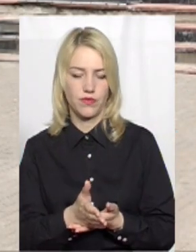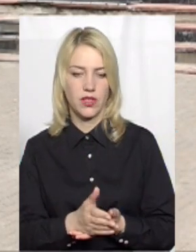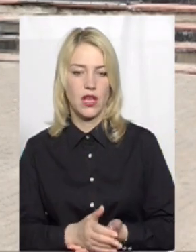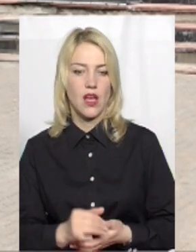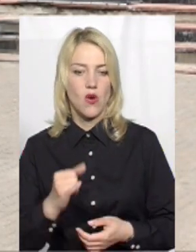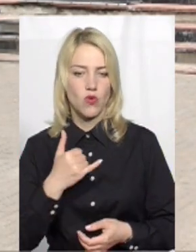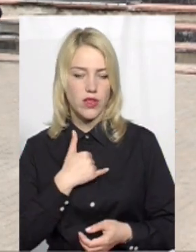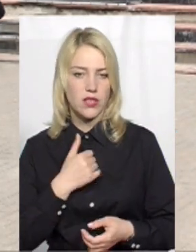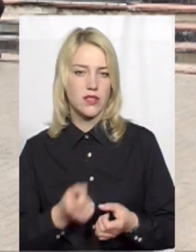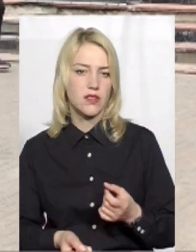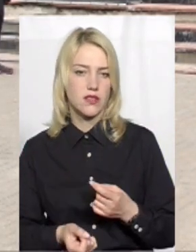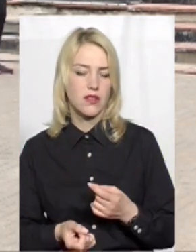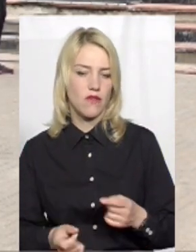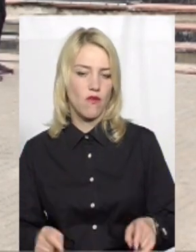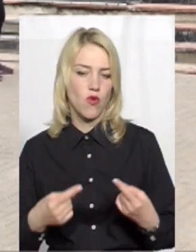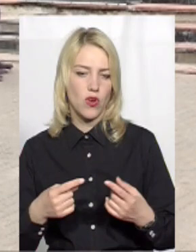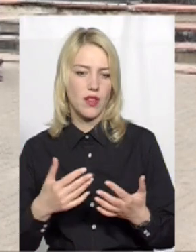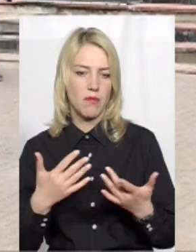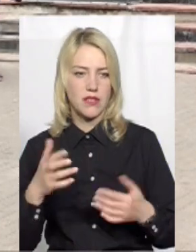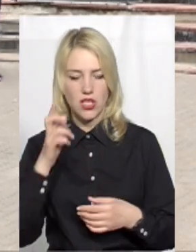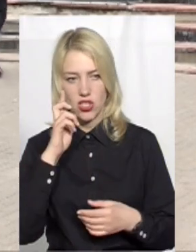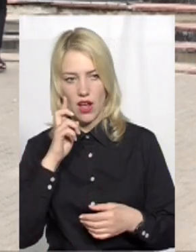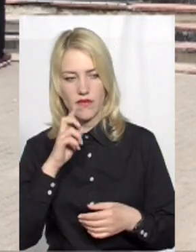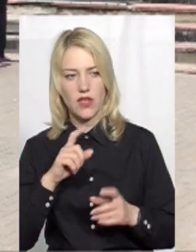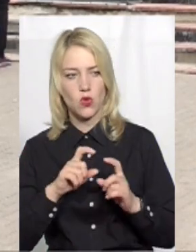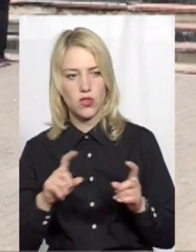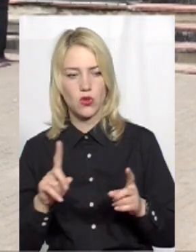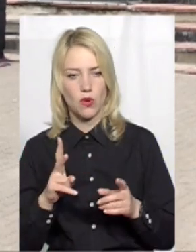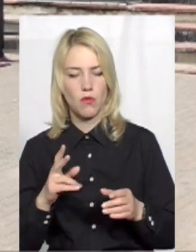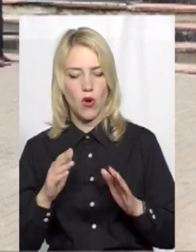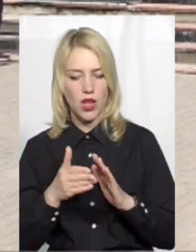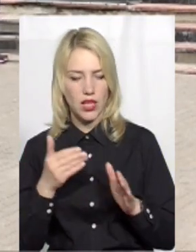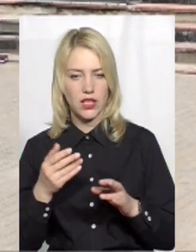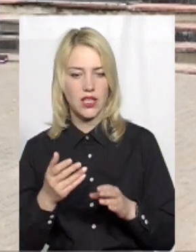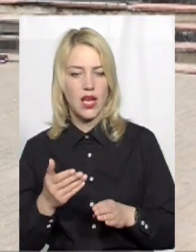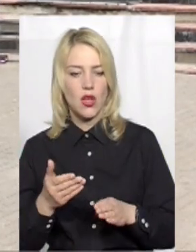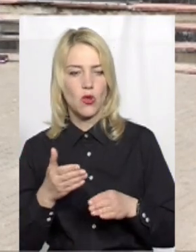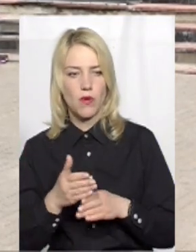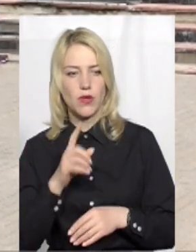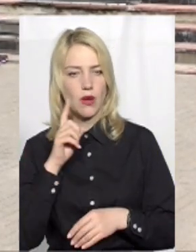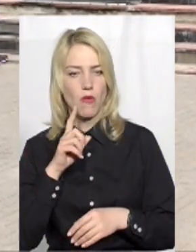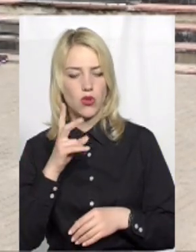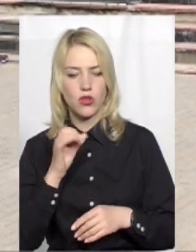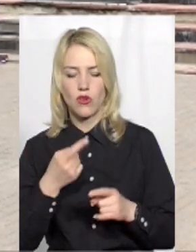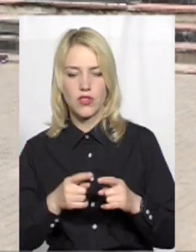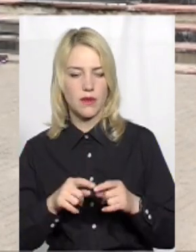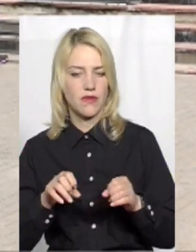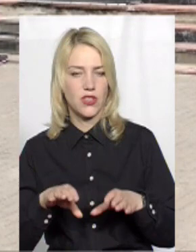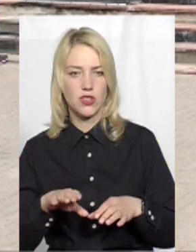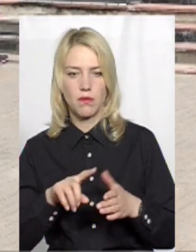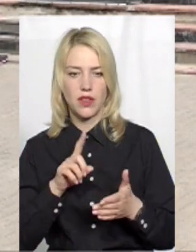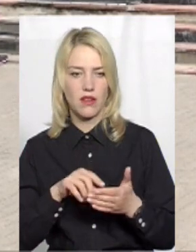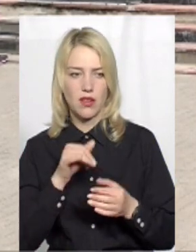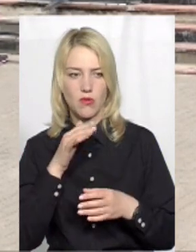в нас створено безліч державних установ, які покликані допомагати молоді, але вони не здатні вирішити це питання, тому що вони